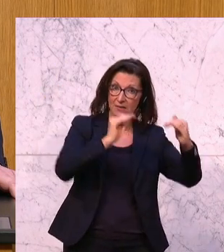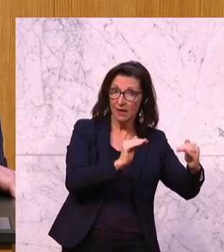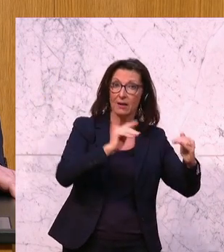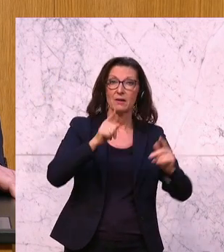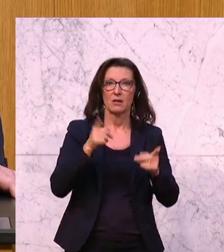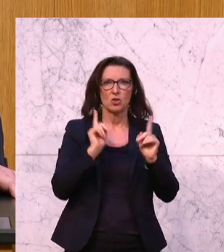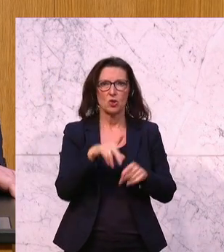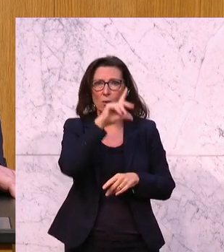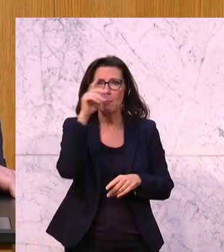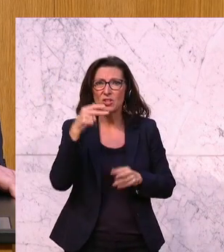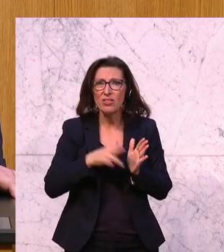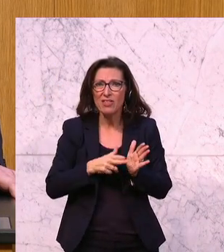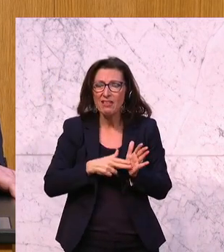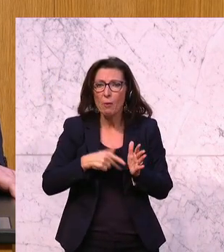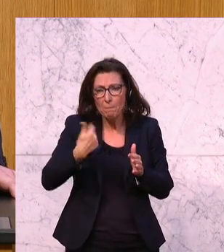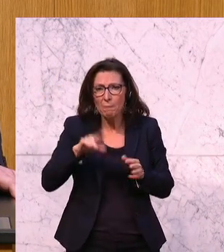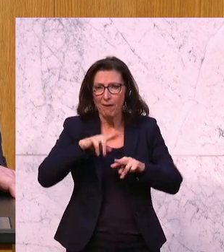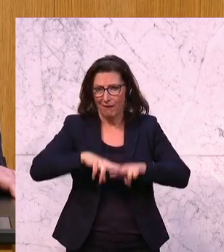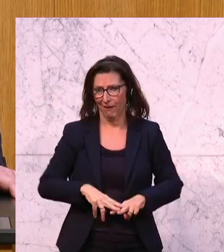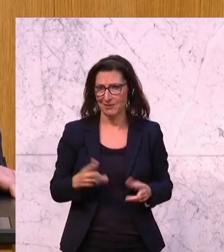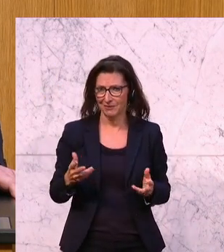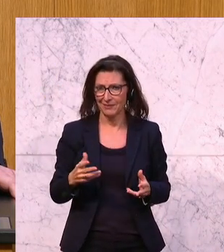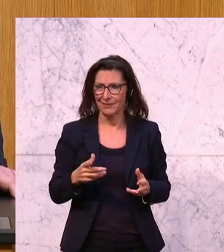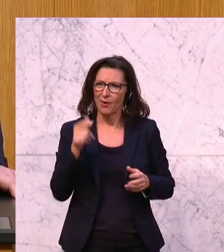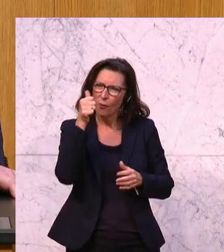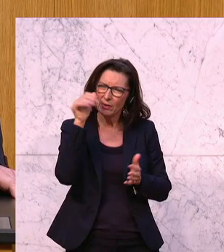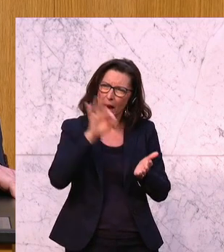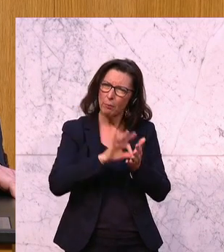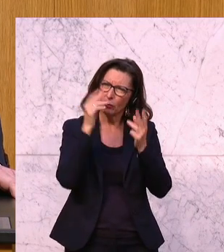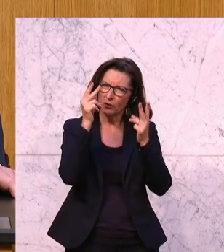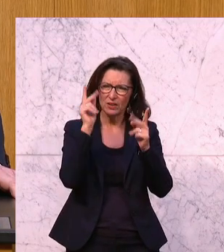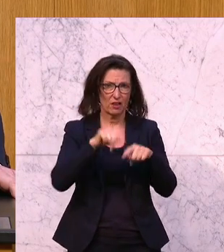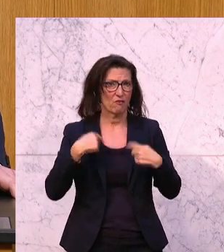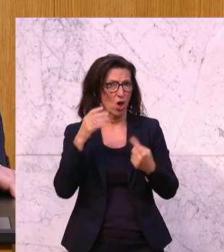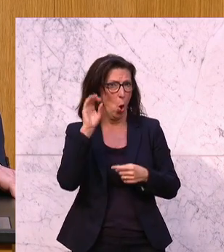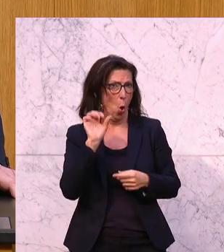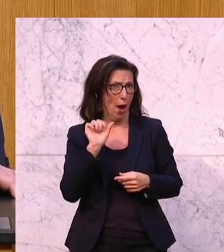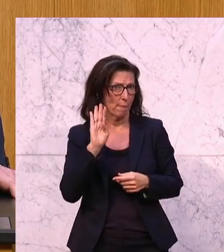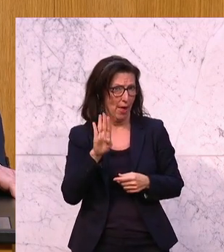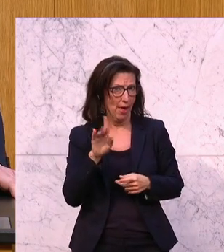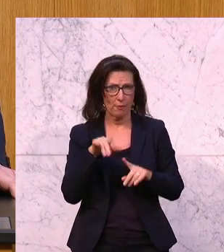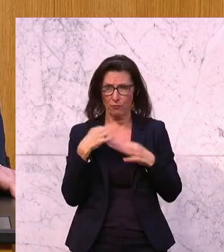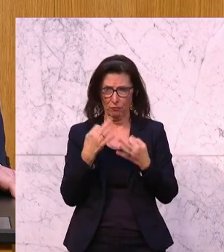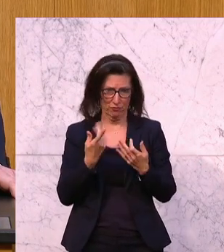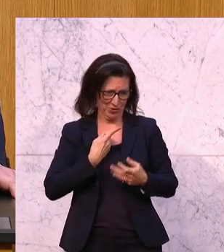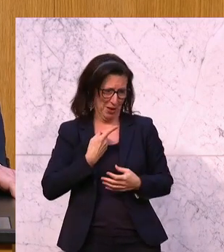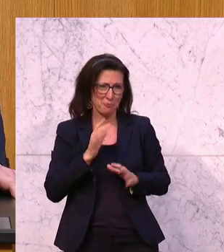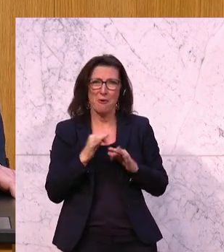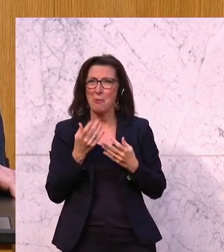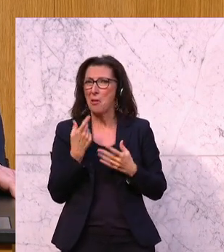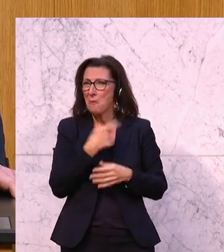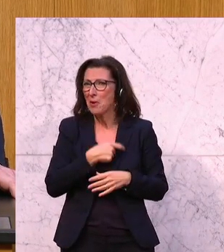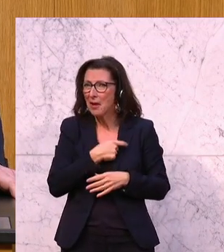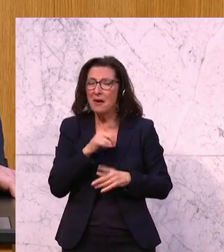auch bleibt. Und ein wichtiger Punkt auch für uns als ÖAB und für uns natürlich als Familienpartei. Wir haben vor